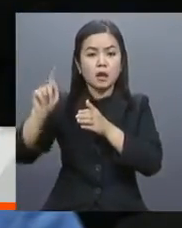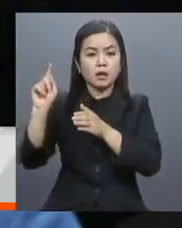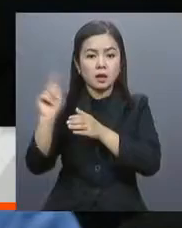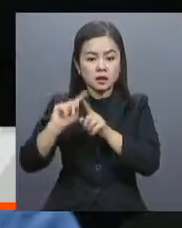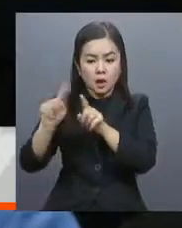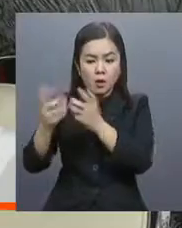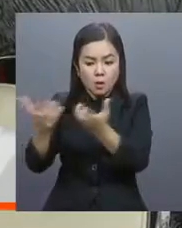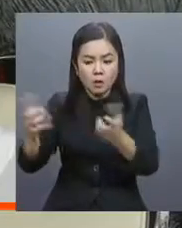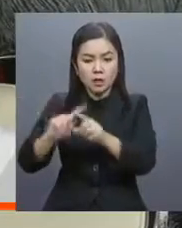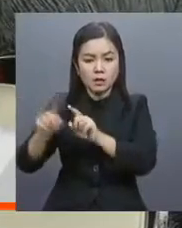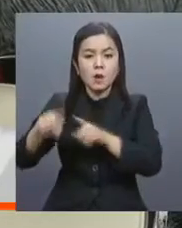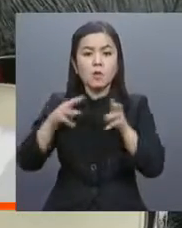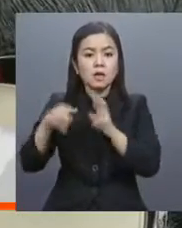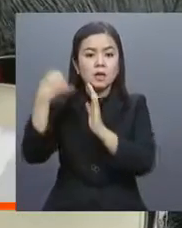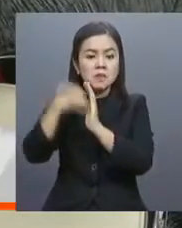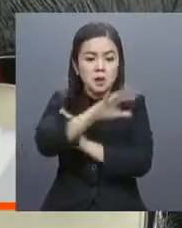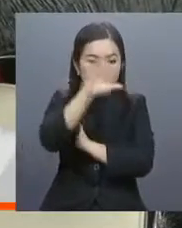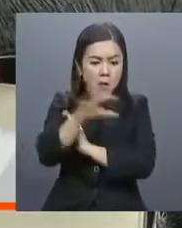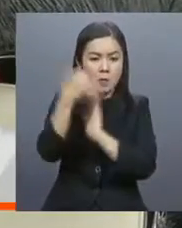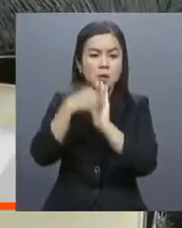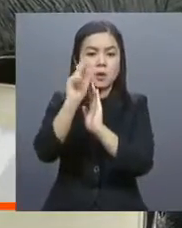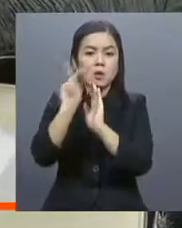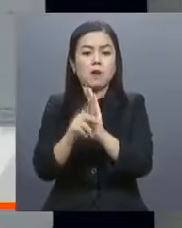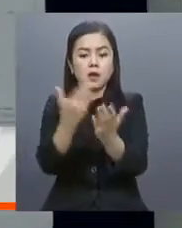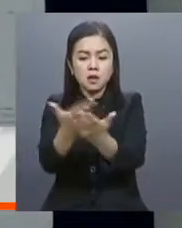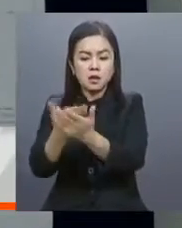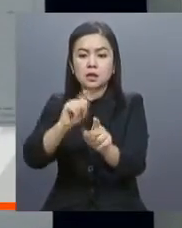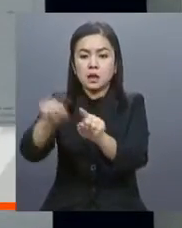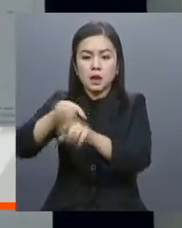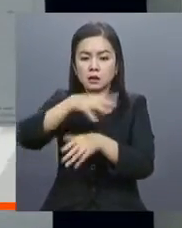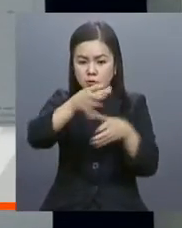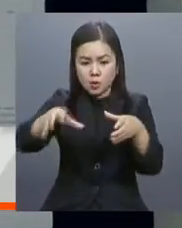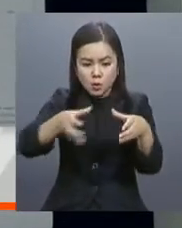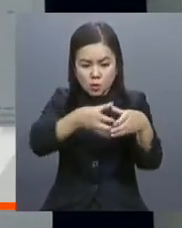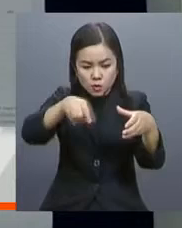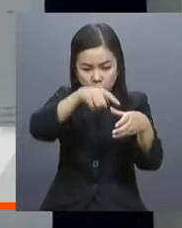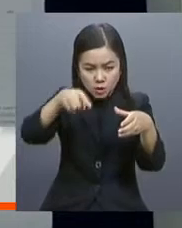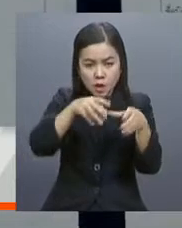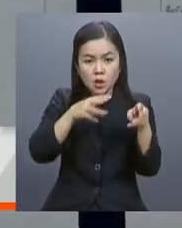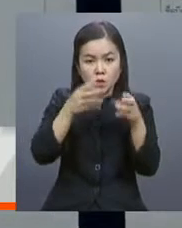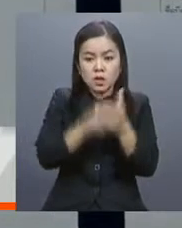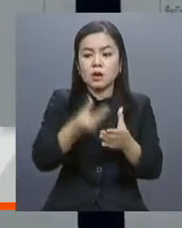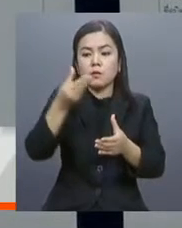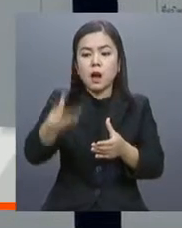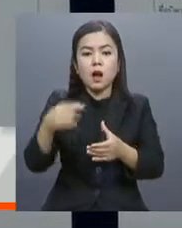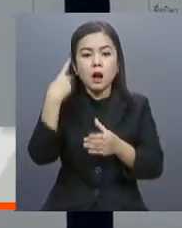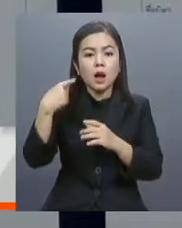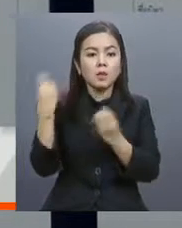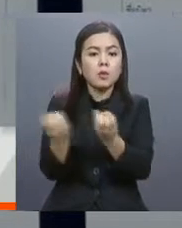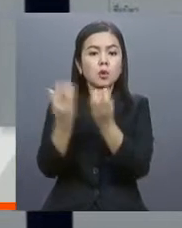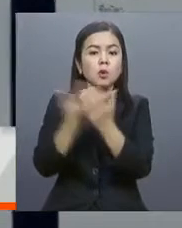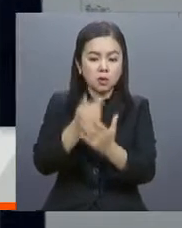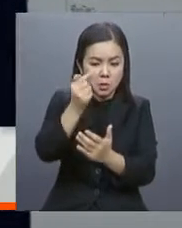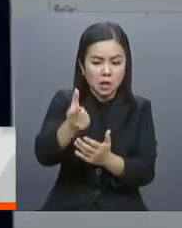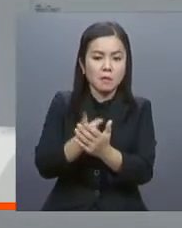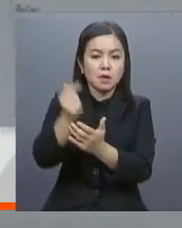ที่เกี่ยวกับการกระทำความผิดของนายเกษมกลั่นยิ่งกับพวกไปคืนหรือชดใช้ให้กับผู้เสียหายนะครับจากกร